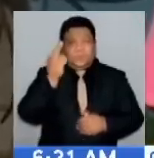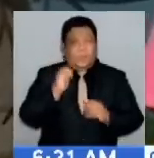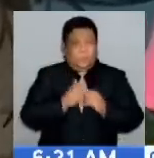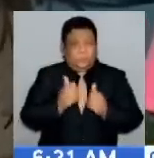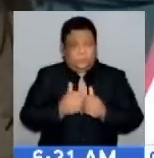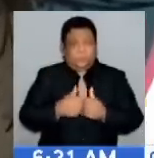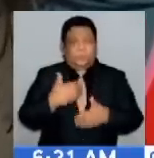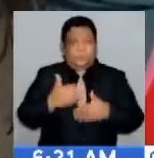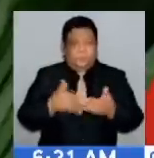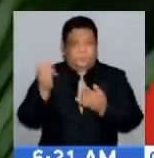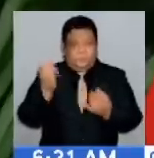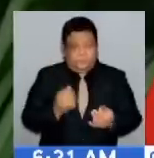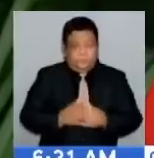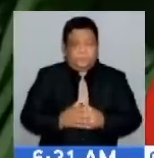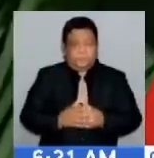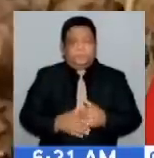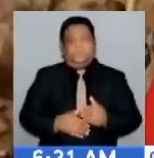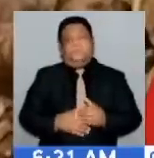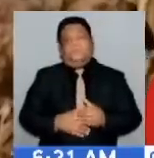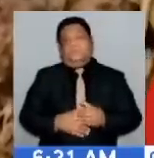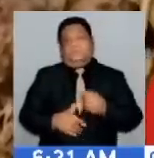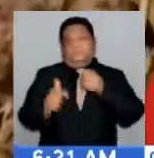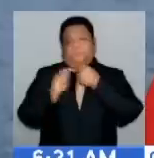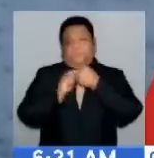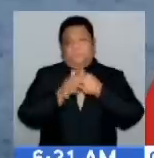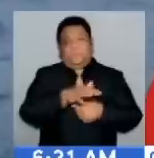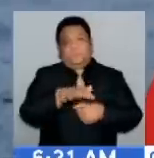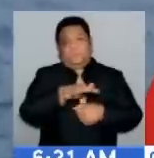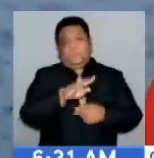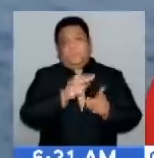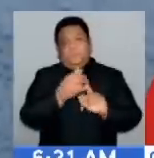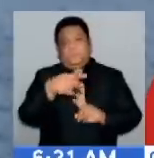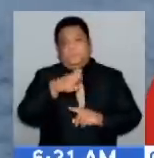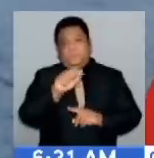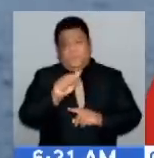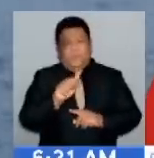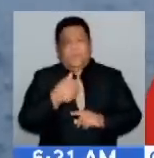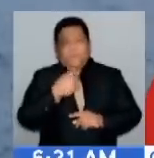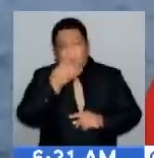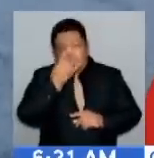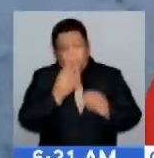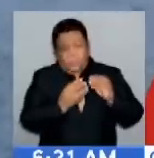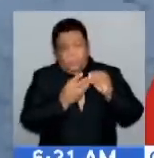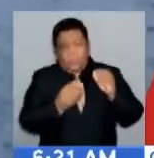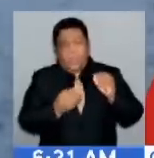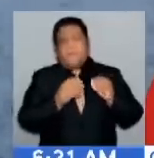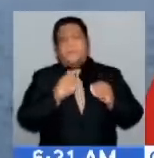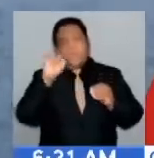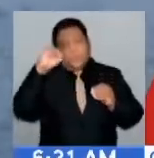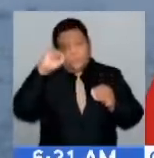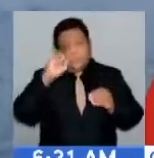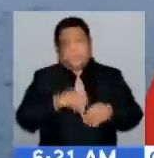mga mangilan-ngilan pa rin nag-aani ng sibuyas na tinawag na shallot. Taektaryang taniman ng sibuyas din sa Barangay Calabasa, Gabaldon